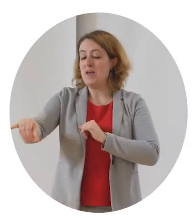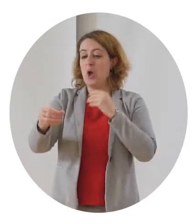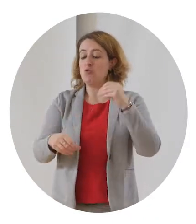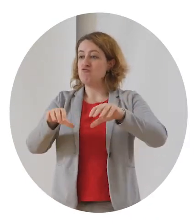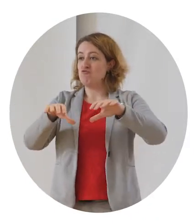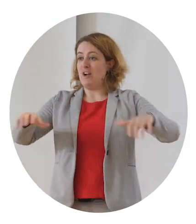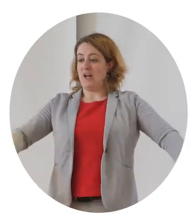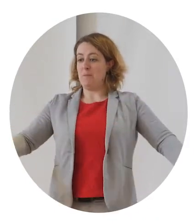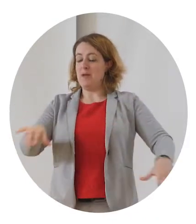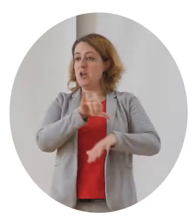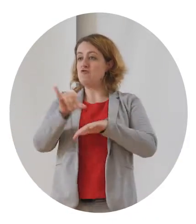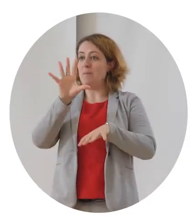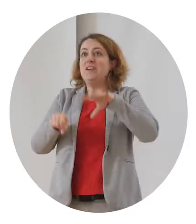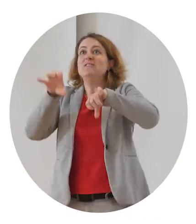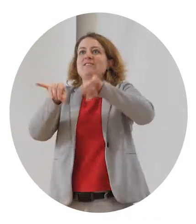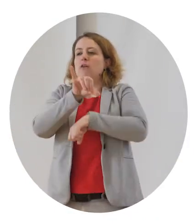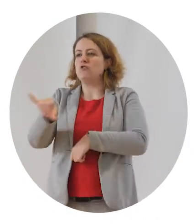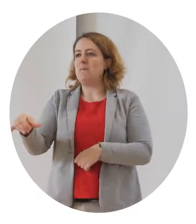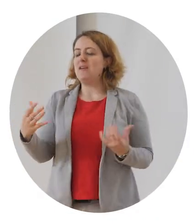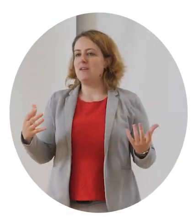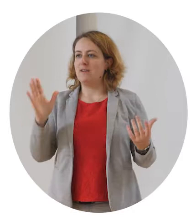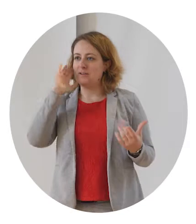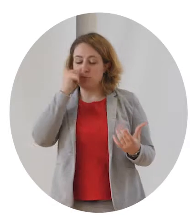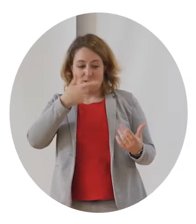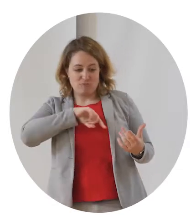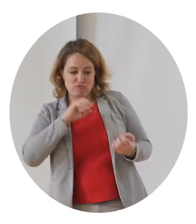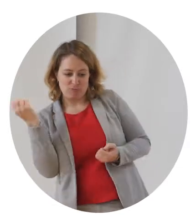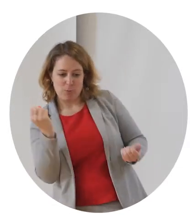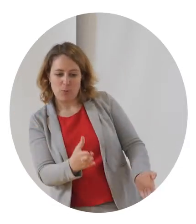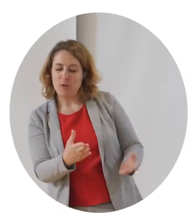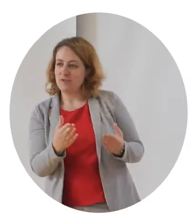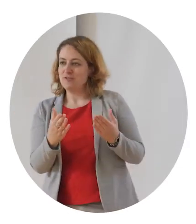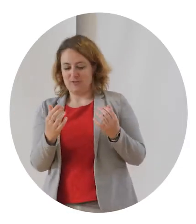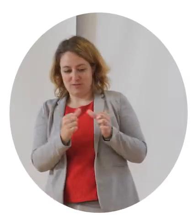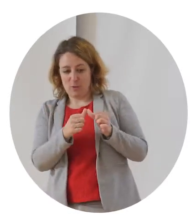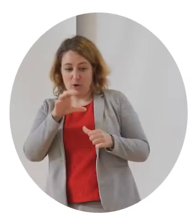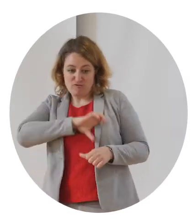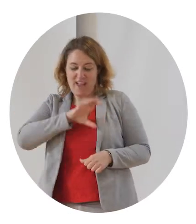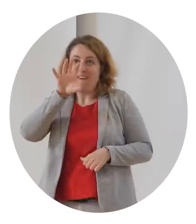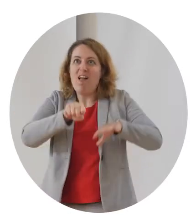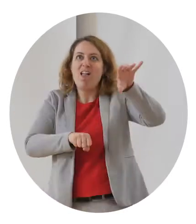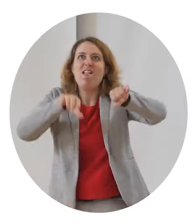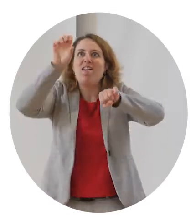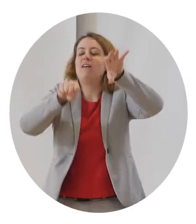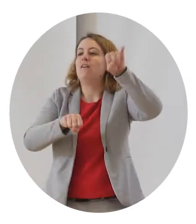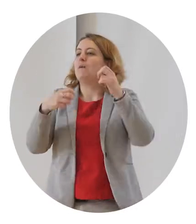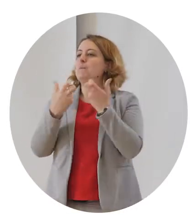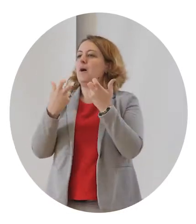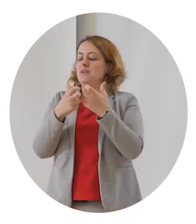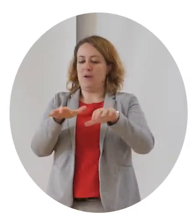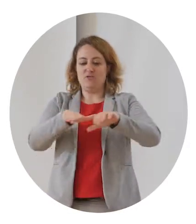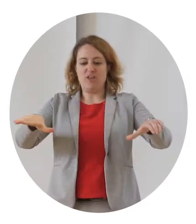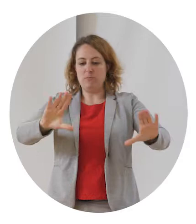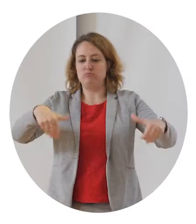ne pas escalader le canapé. Et donc, ça va être important pour nous de pouvoir leur proposer en séance des situations d'escalade où on renverse,